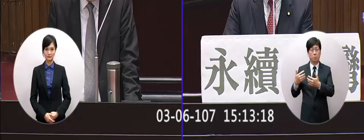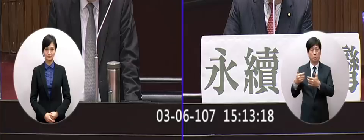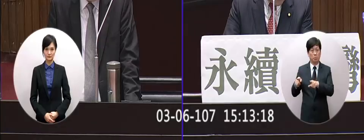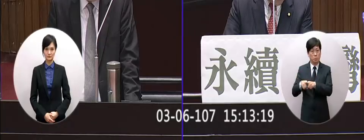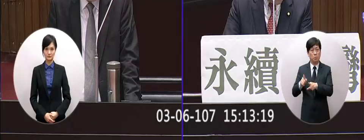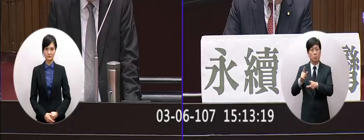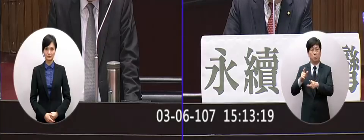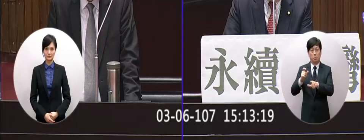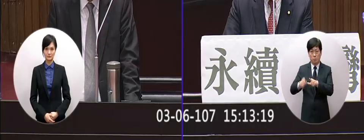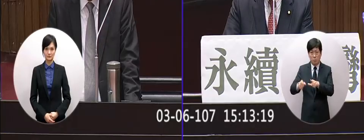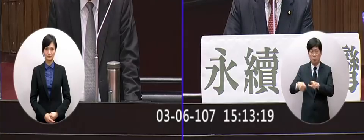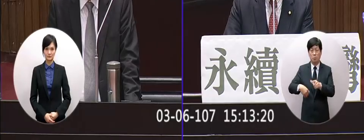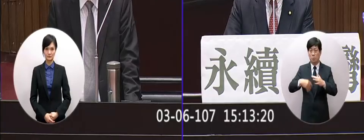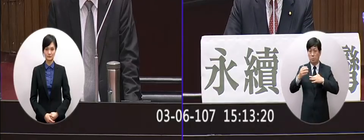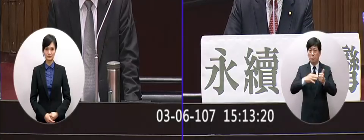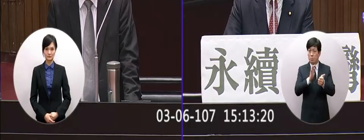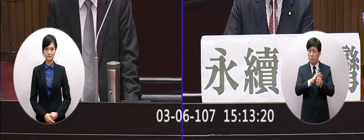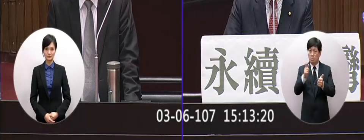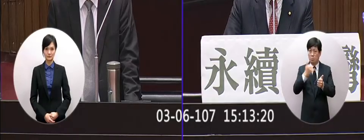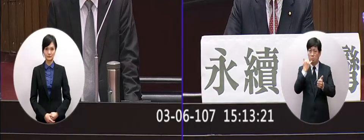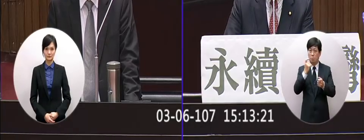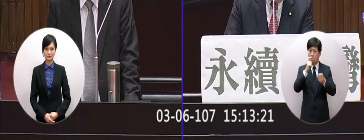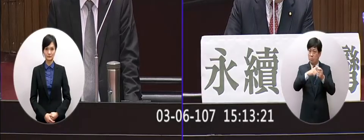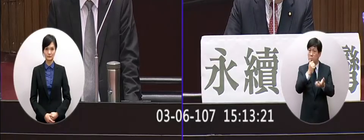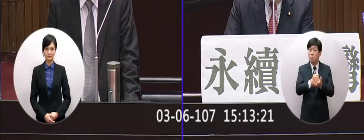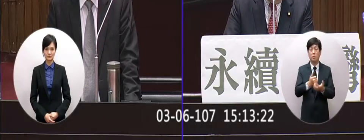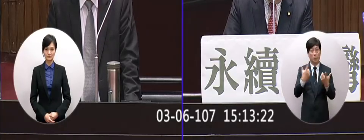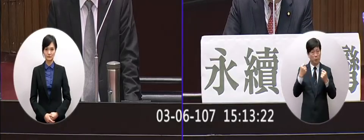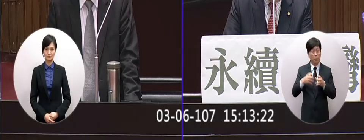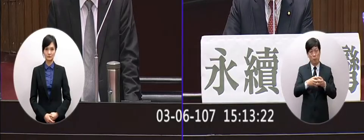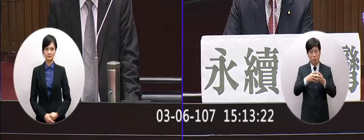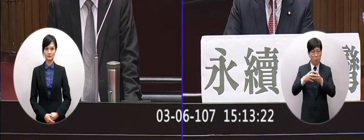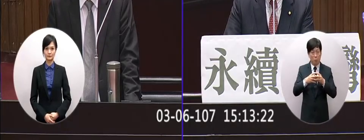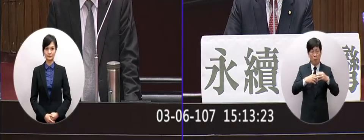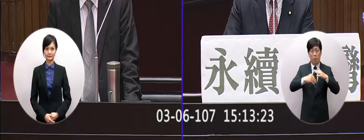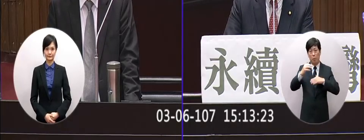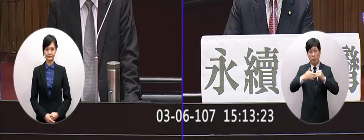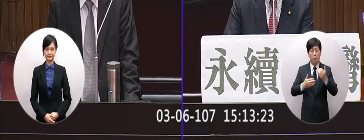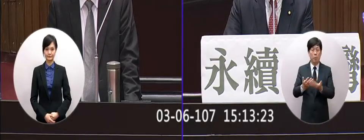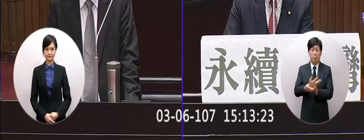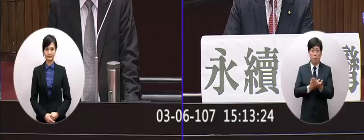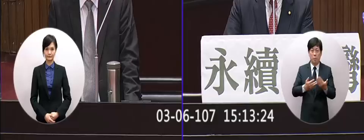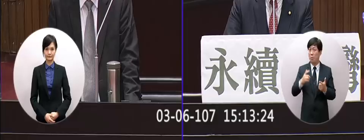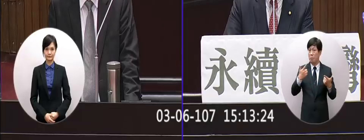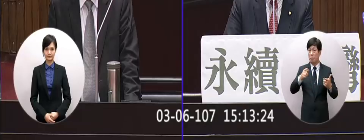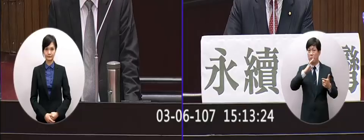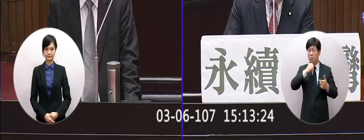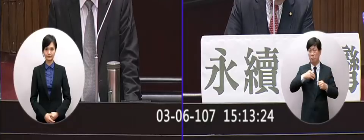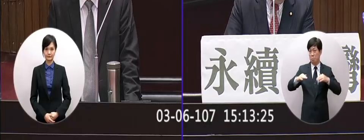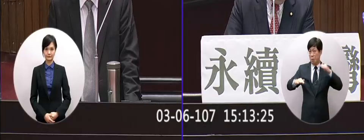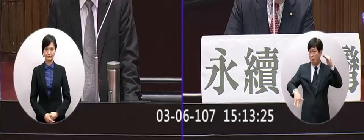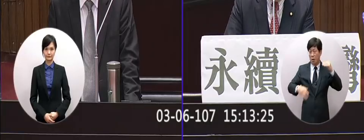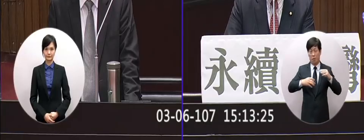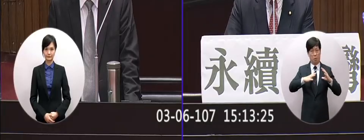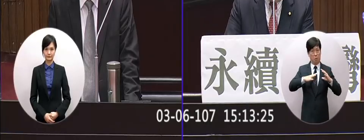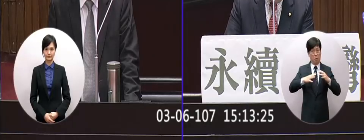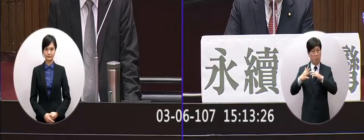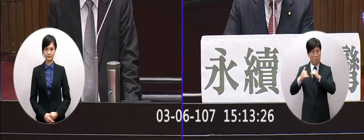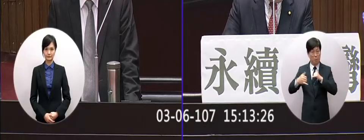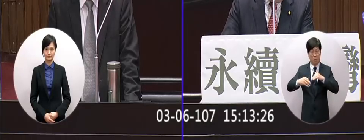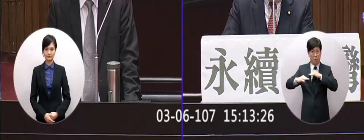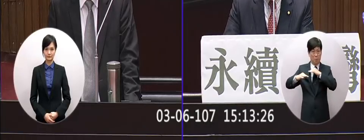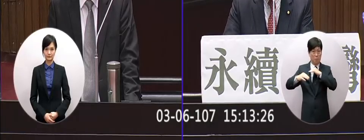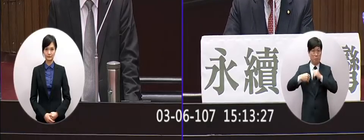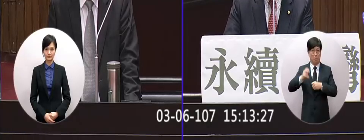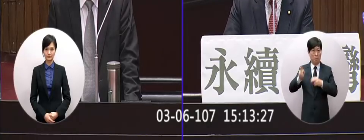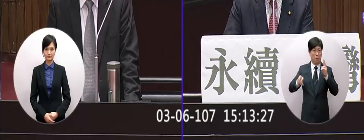才有办法去完成。所以这样的伙伴关系应该是一个合作的互动，绝对不是一个上对下、官对民的一个关